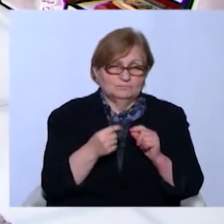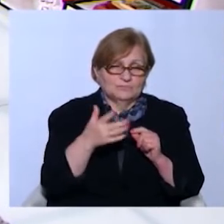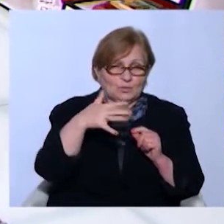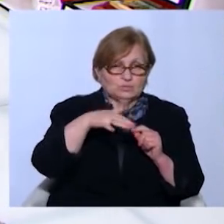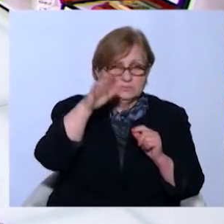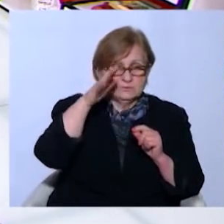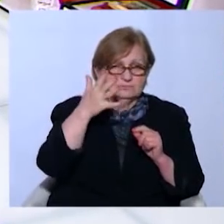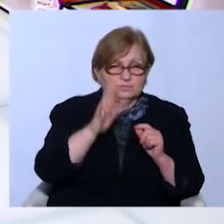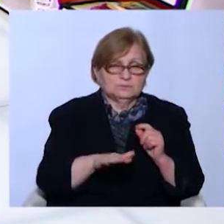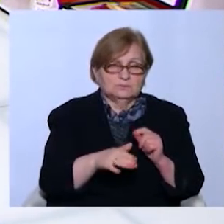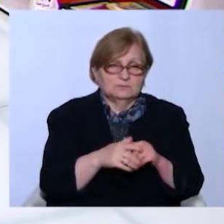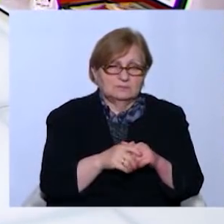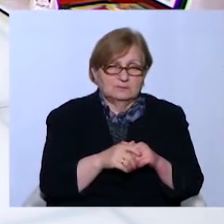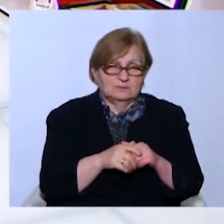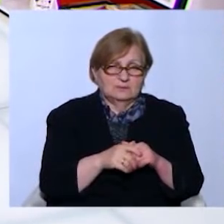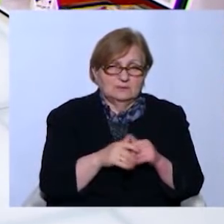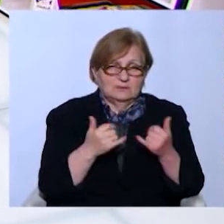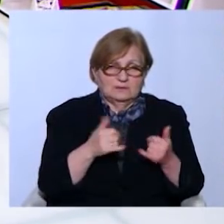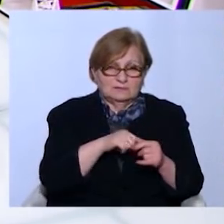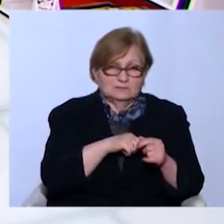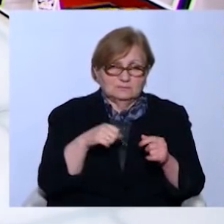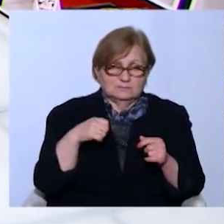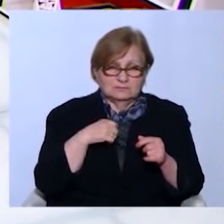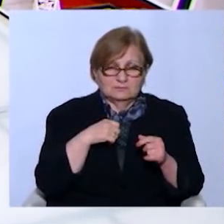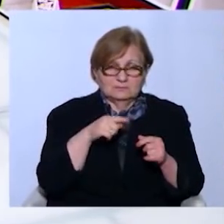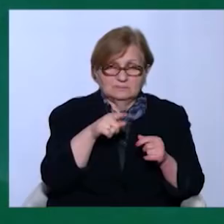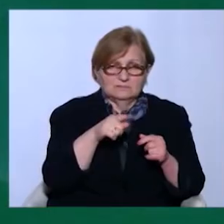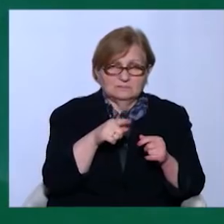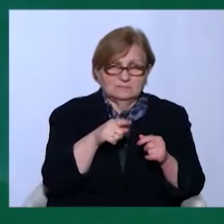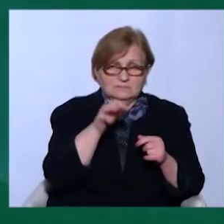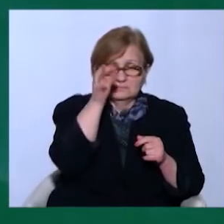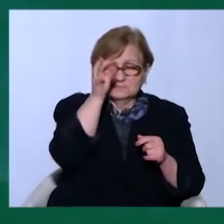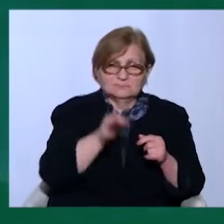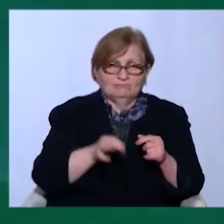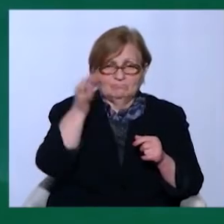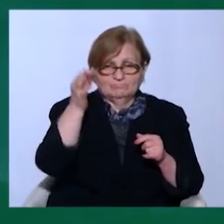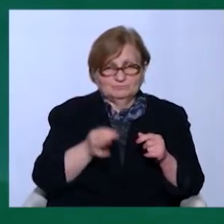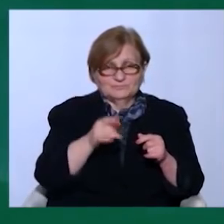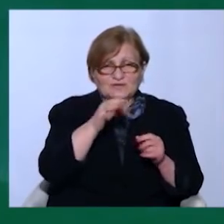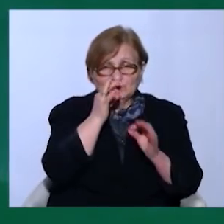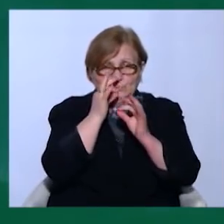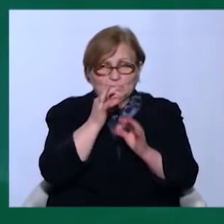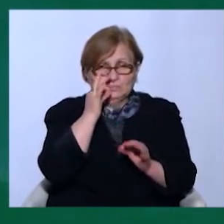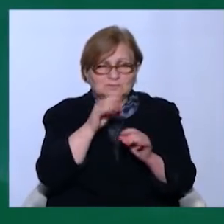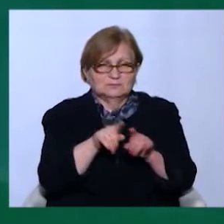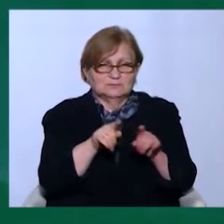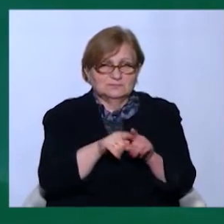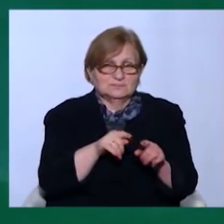5 ქვემოთ. ახლა თვითონ აი ამ წიბოებს, ანუ საწრუპებს, რითიც მე ეს